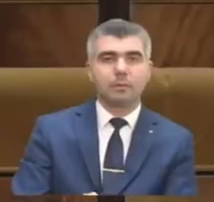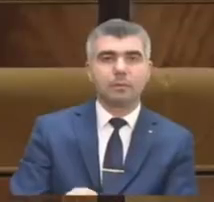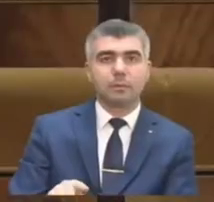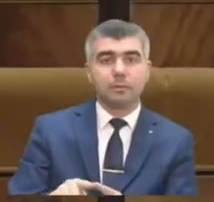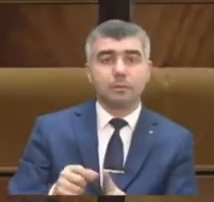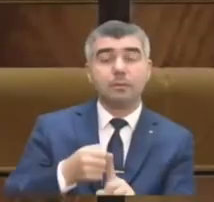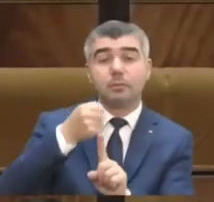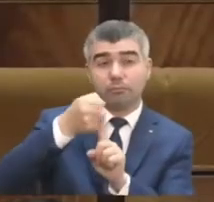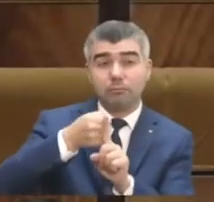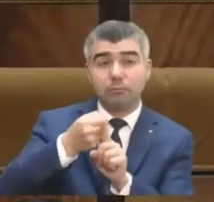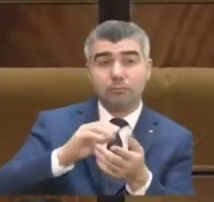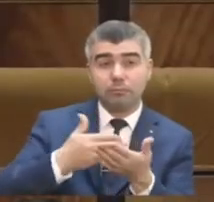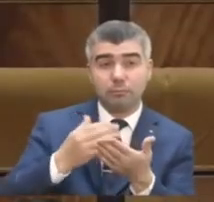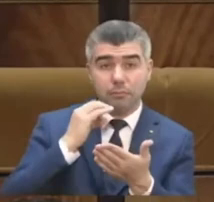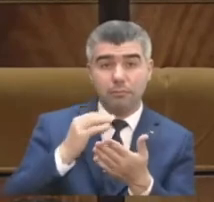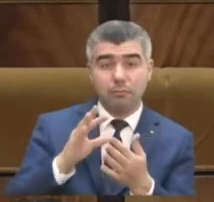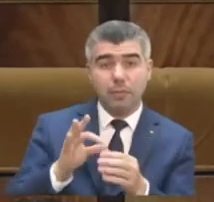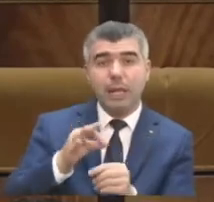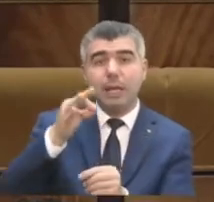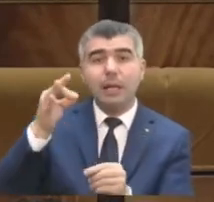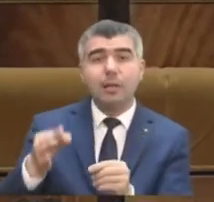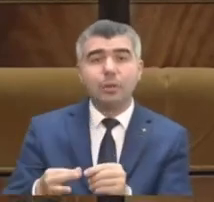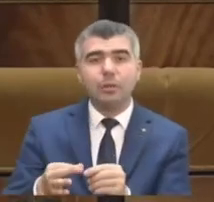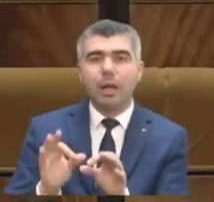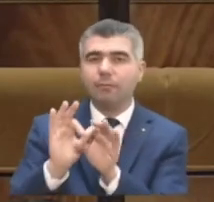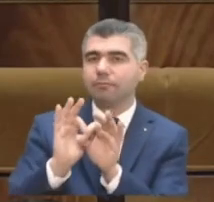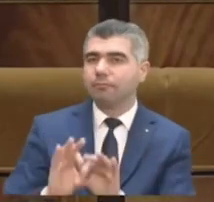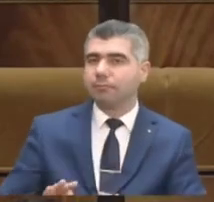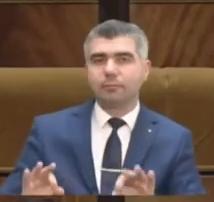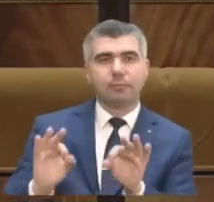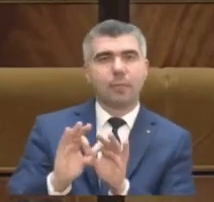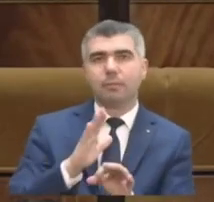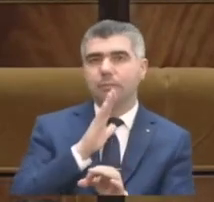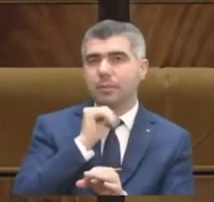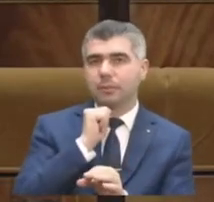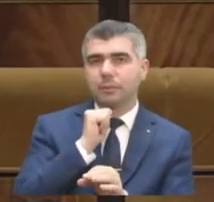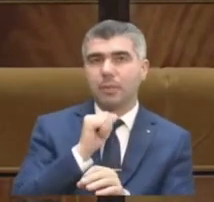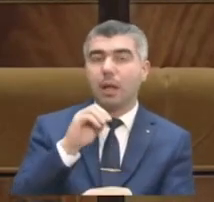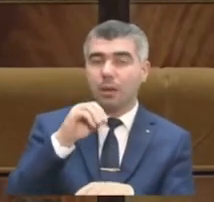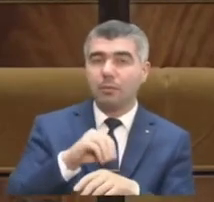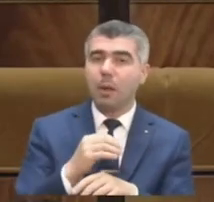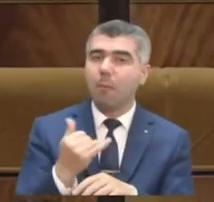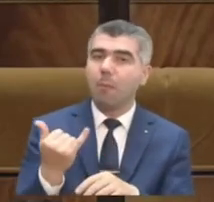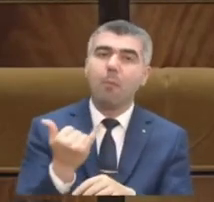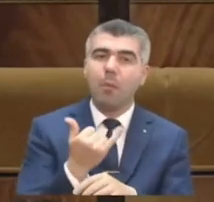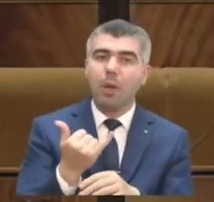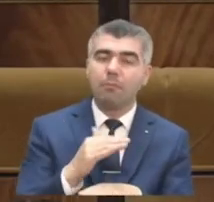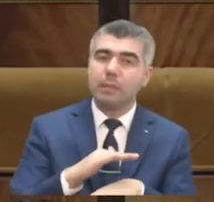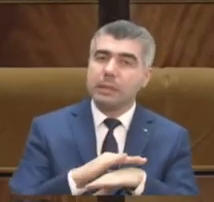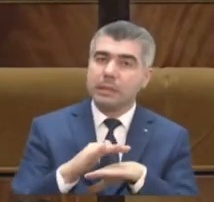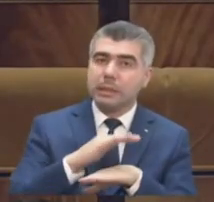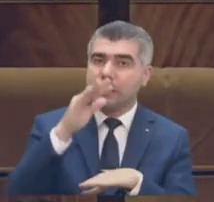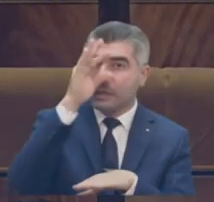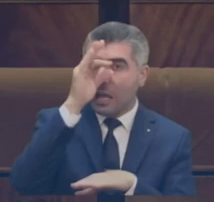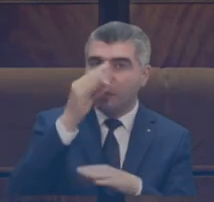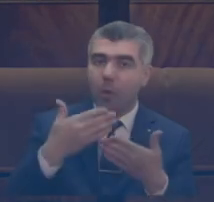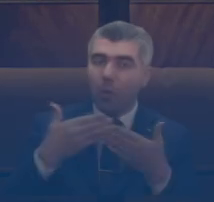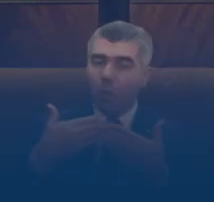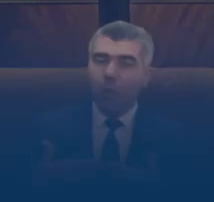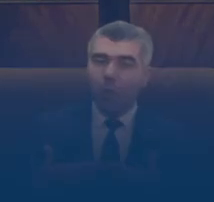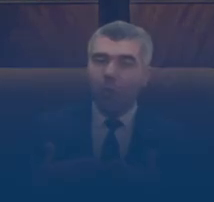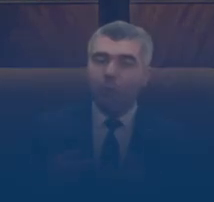المجهودات المبذولة النتائج غير مرضية، وخاص إعادة النظر في السياسة الموجهة للقطاع. كنتسائل